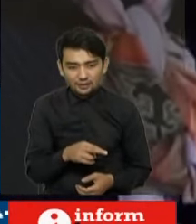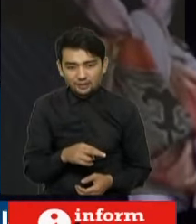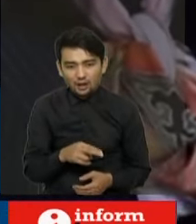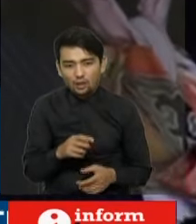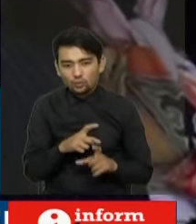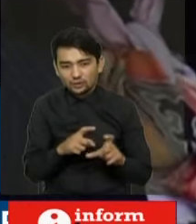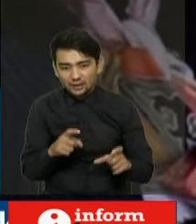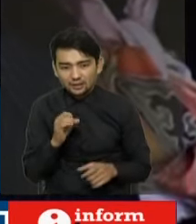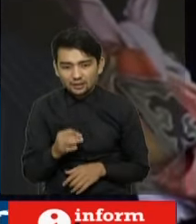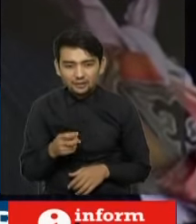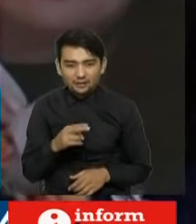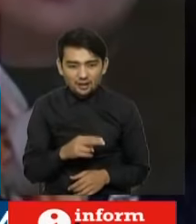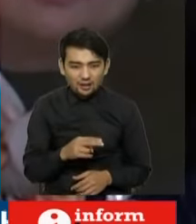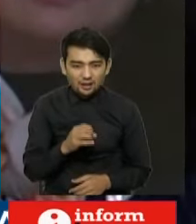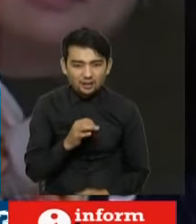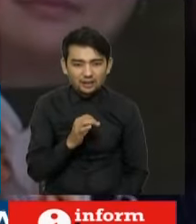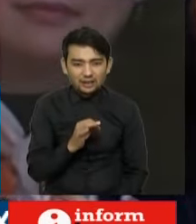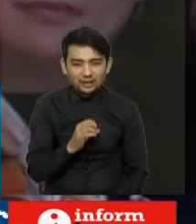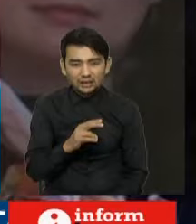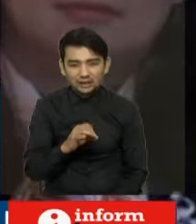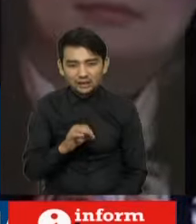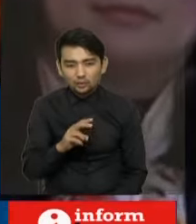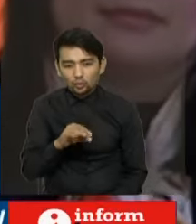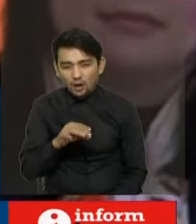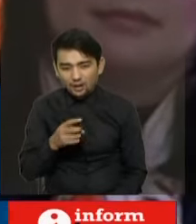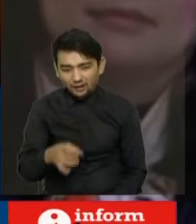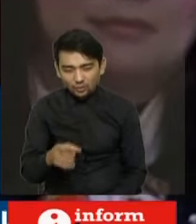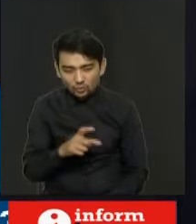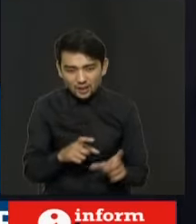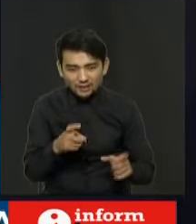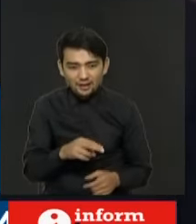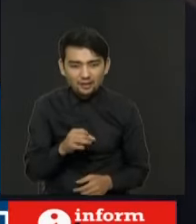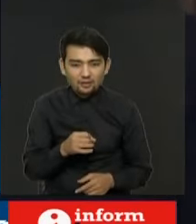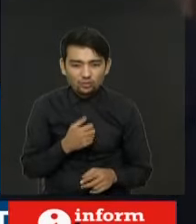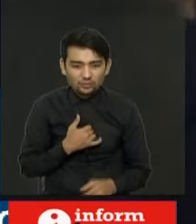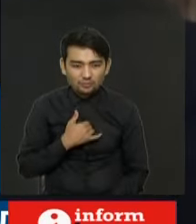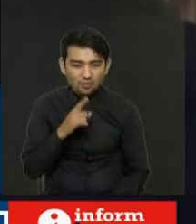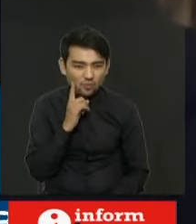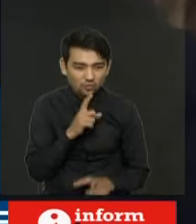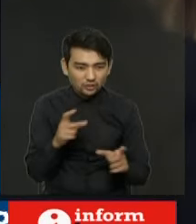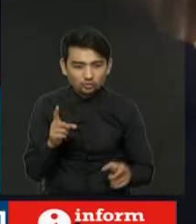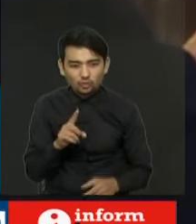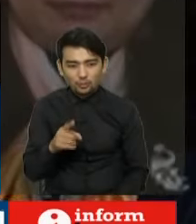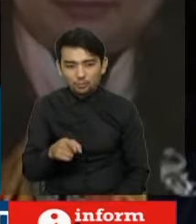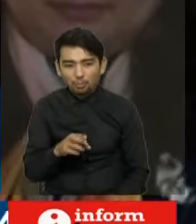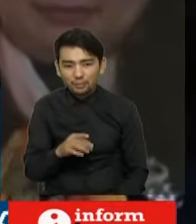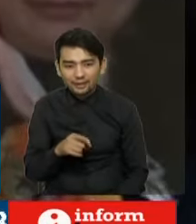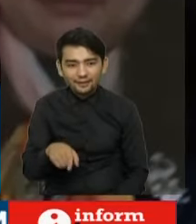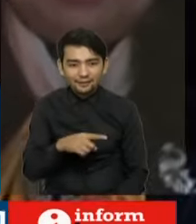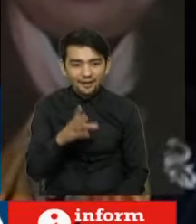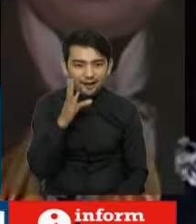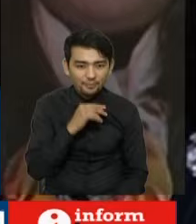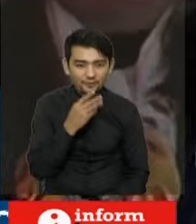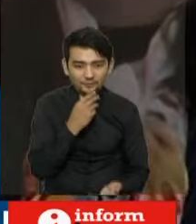людей, для интеллектуальных людей, наши молодые люди, которые у нас живут, чтобы они могли